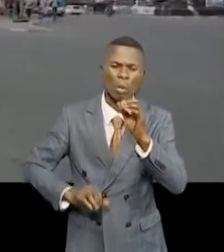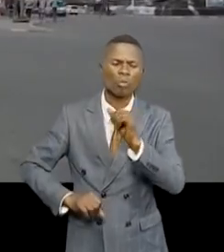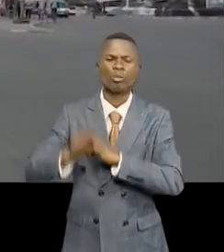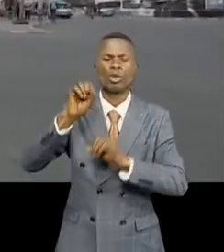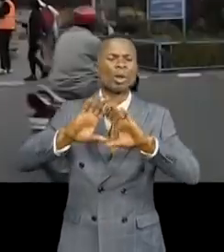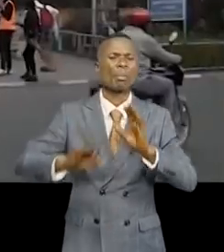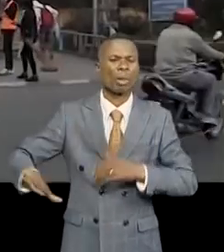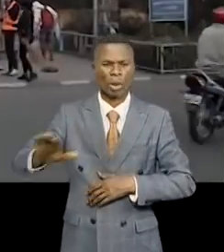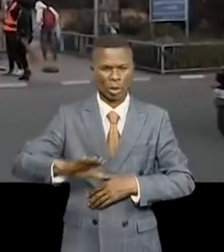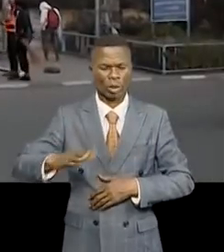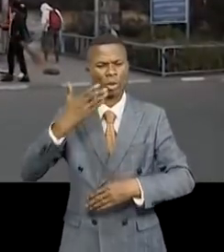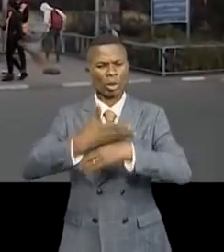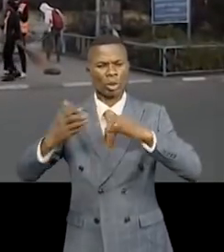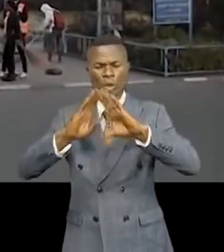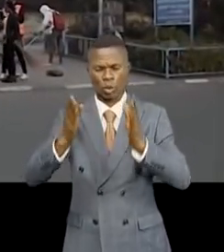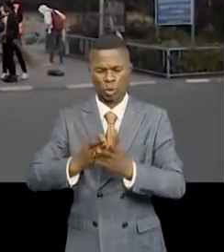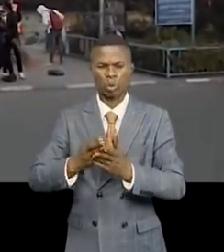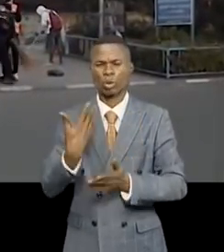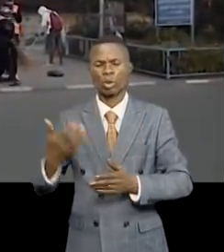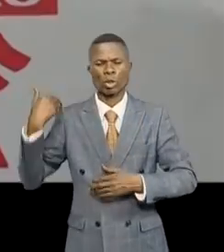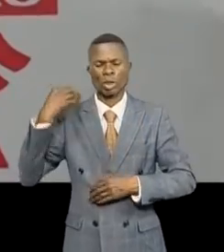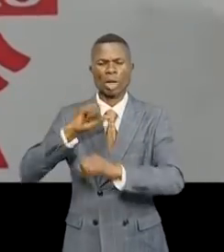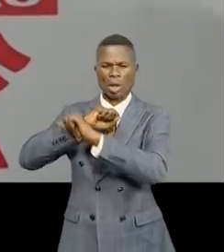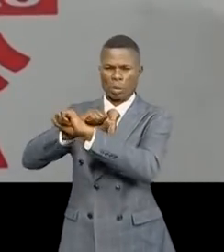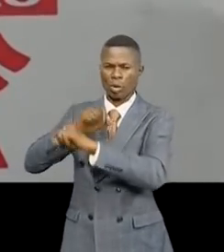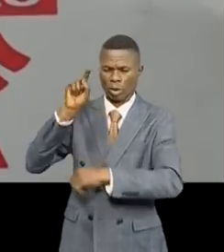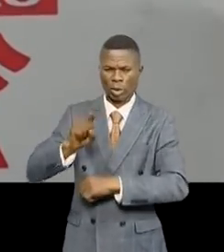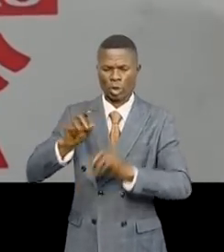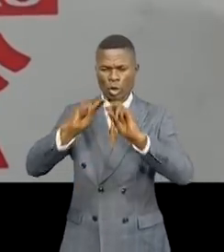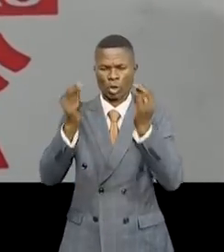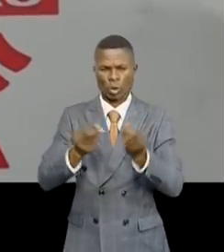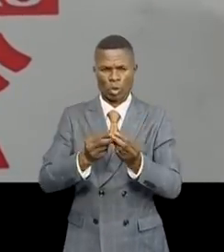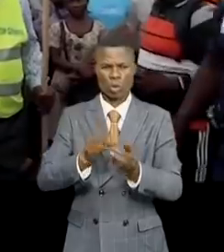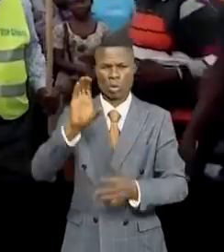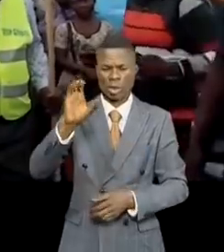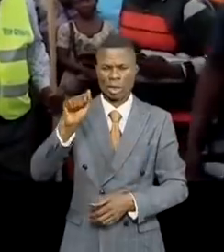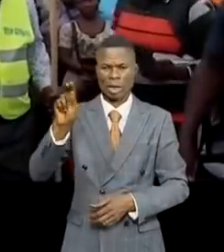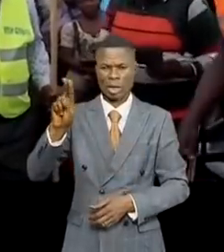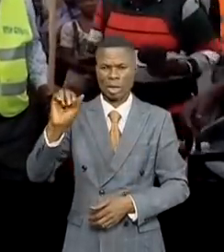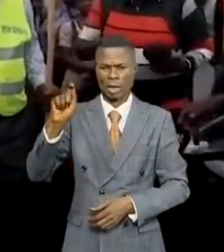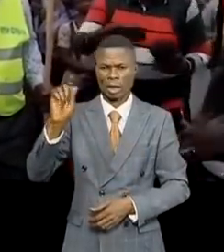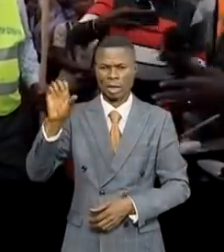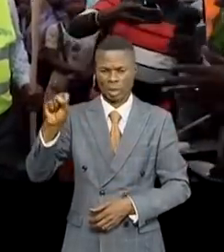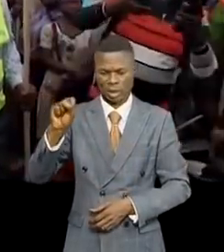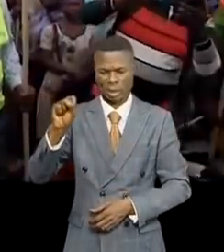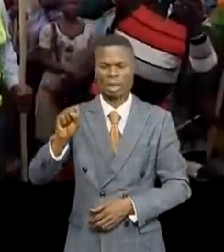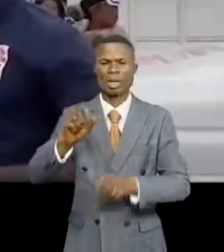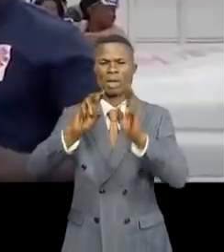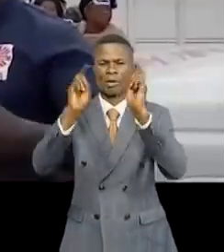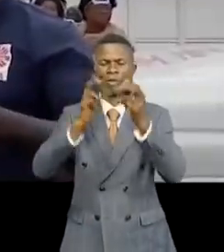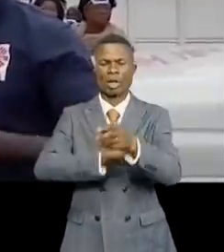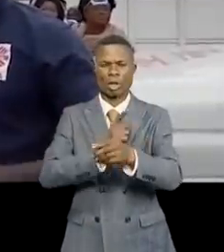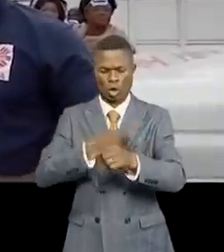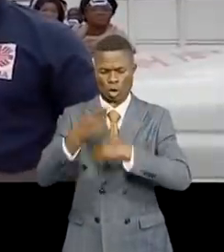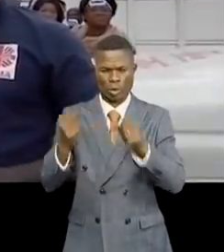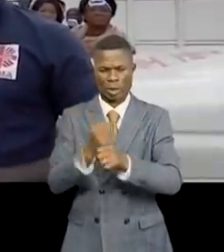édifices publics doivent être protégés. C'est dans ce cadre que la Caritas diocèse de Goma a lancé ce samedi 5 mai courant les